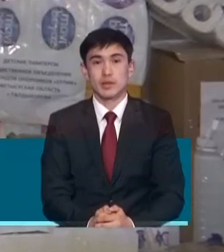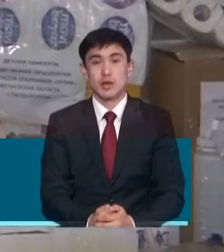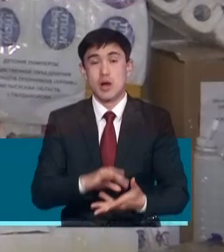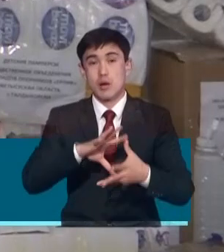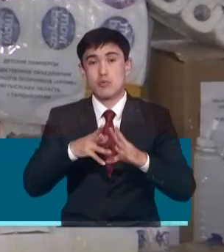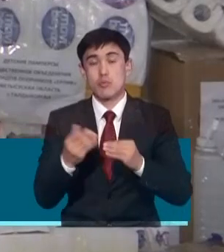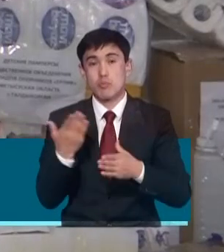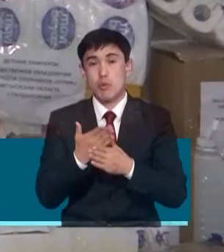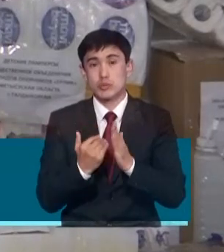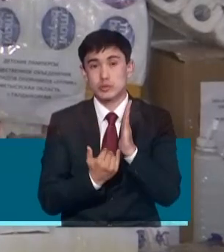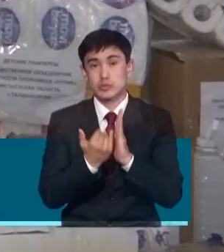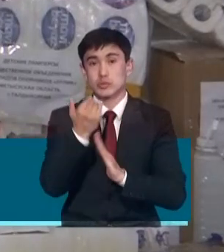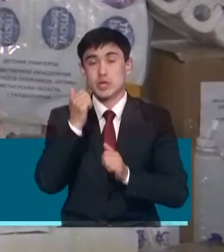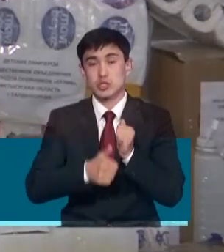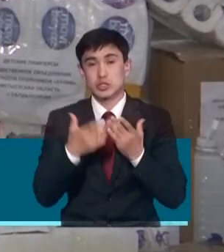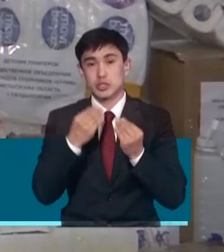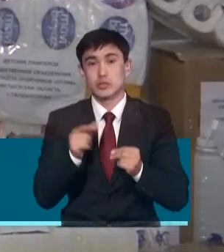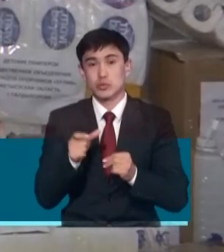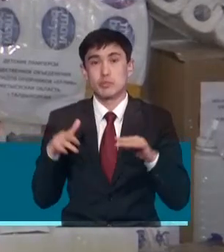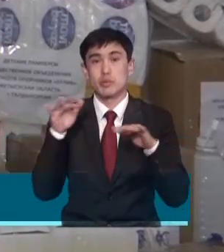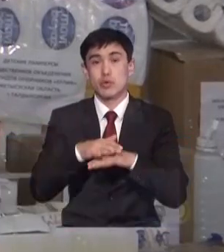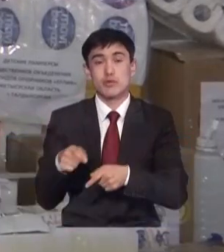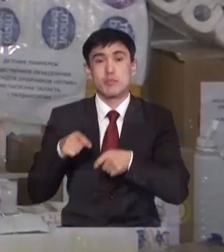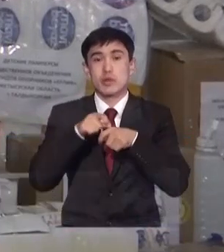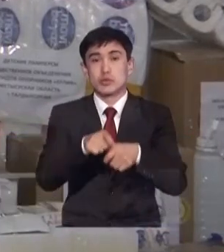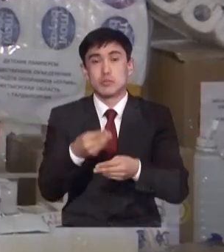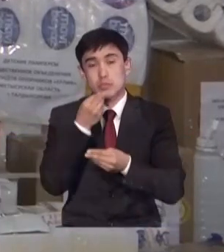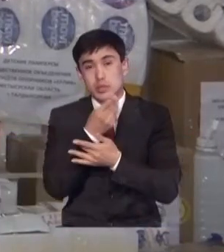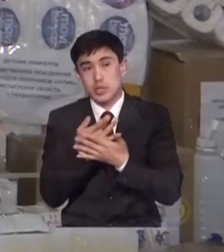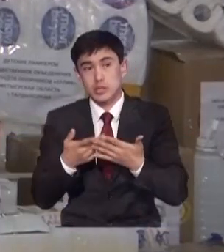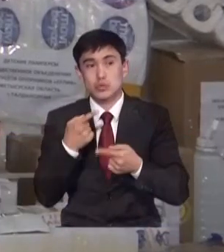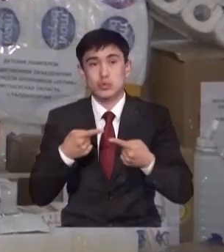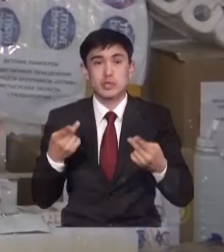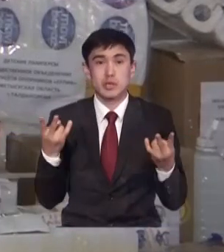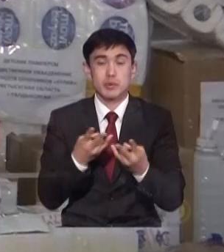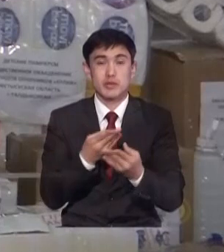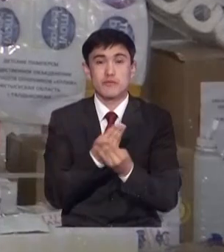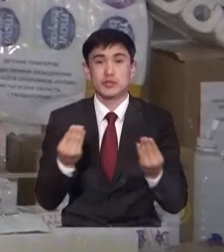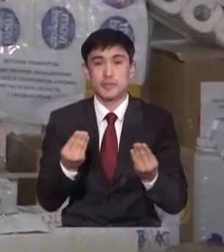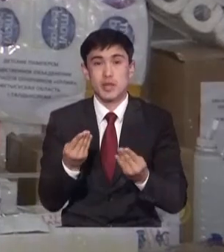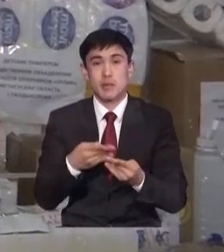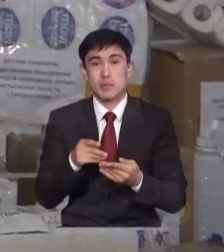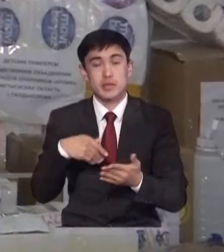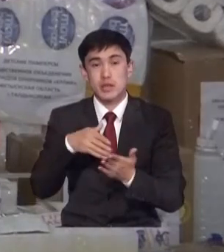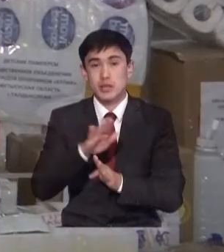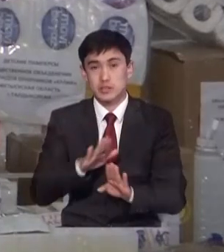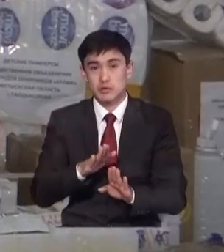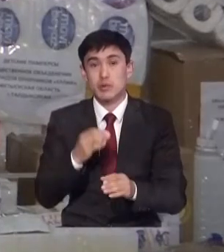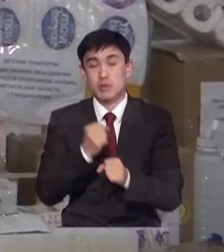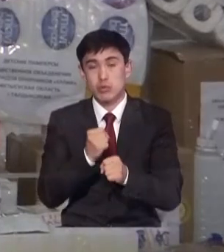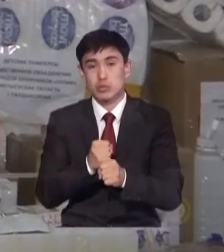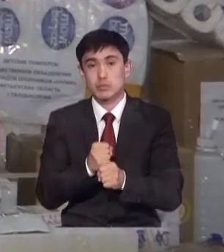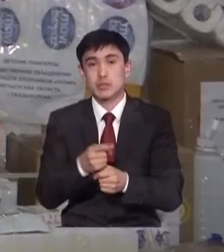Объемы помощи растут ежедневно. Люди приходят, приносят вещи, продукты питания и другие необходимые вещи. Мы никому не отказываем,